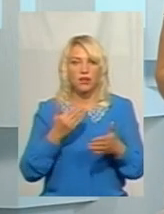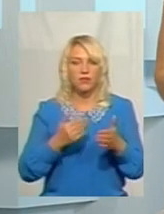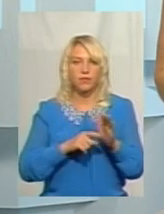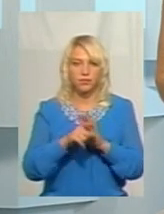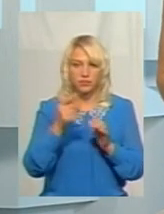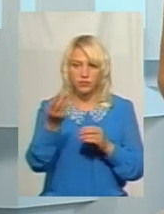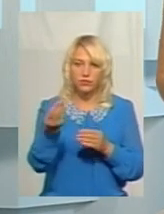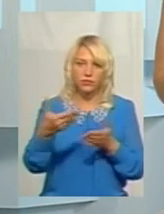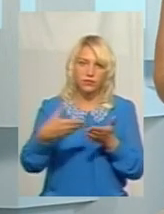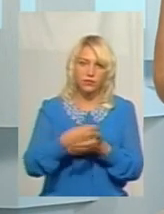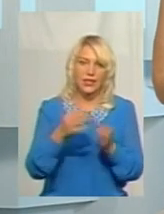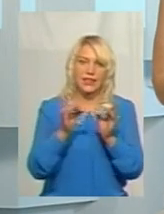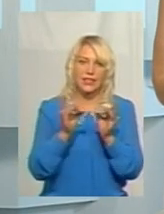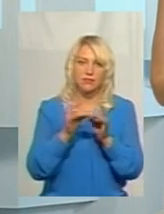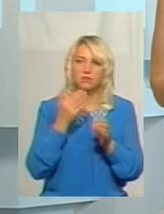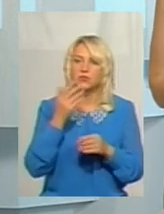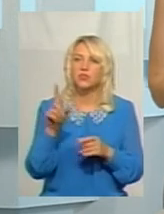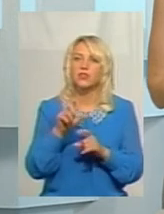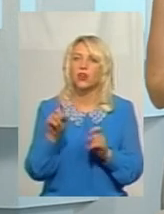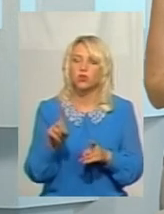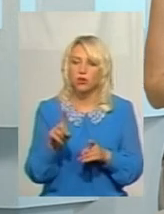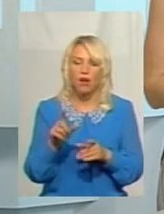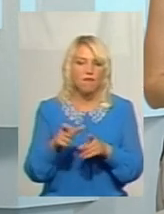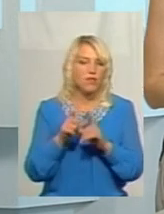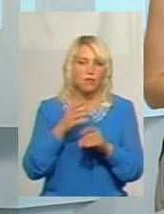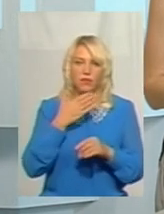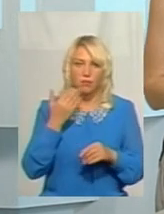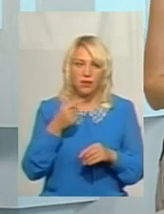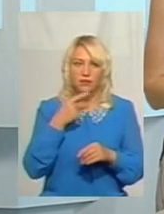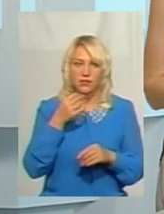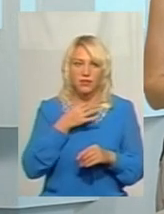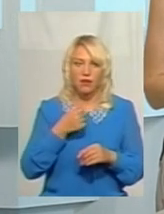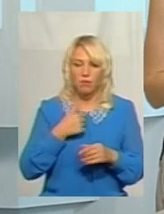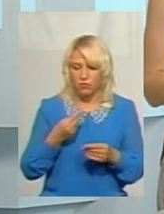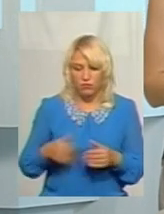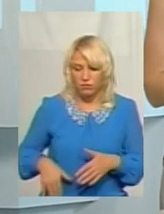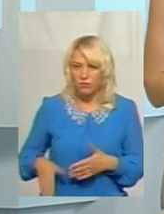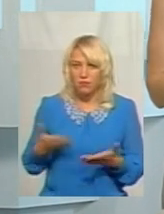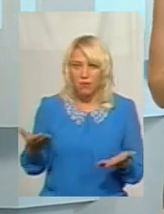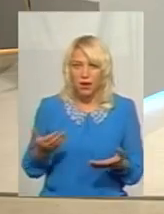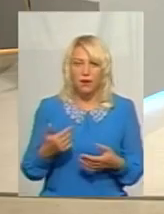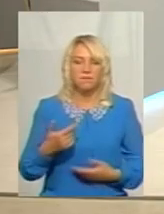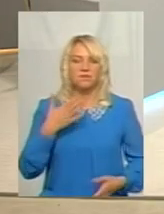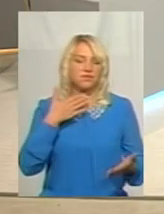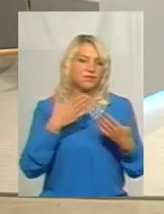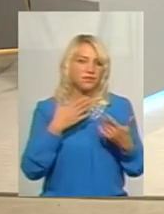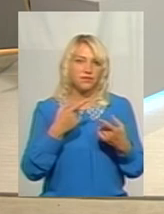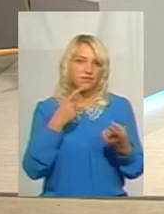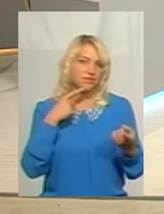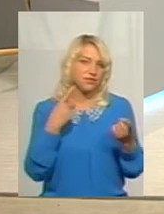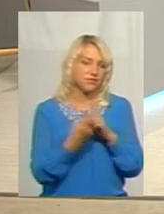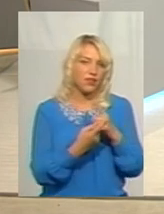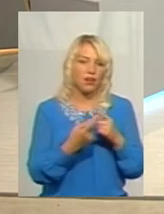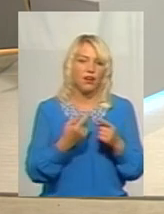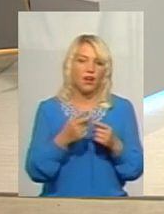гривень. Поцікавився, за що, відповіді не отримав, сказав, що біля мене немає гаманця, ставлення кардинально змінилось не в кращу сторону.